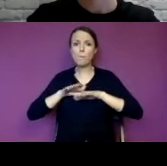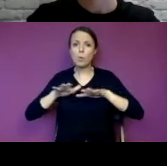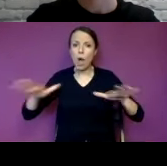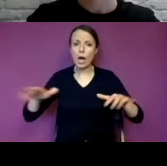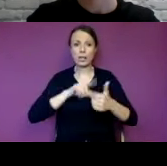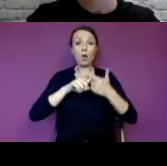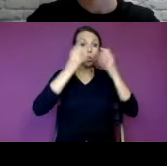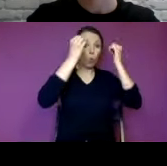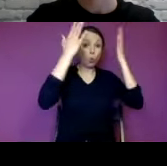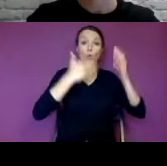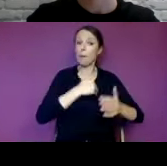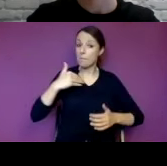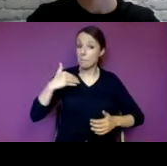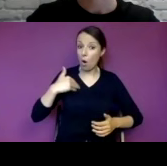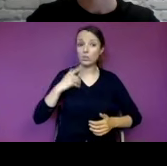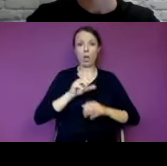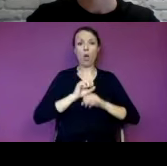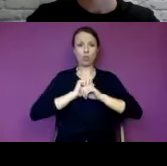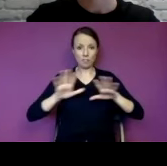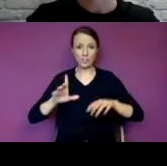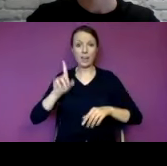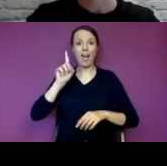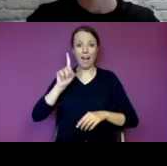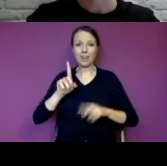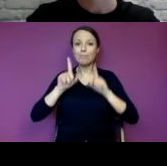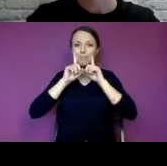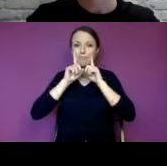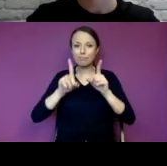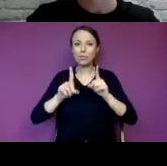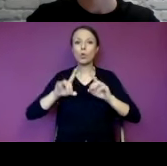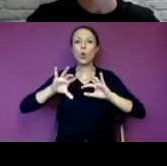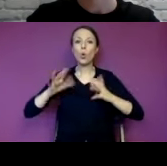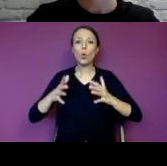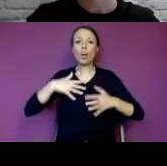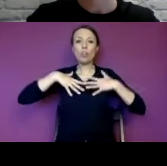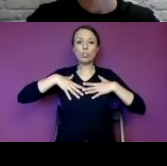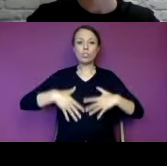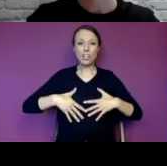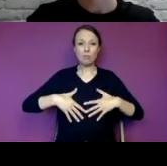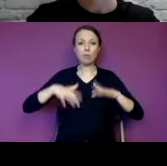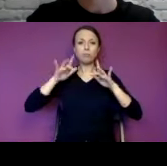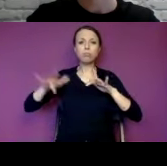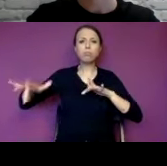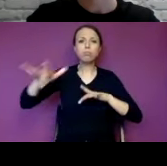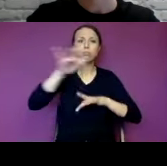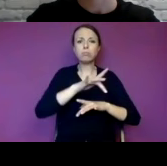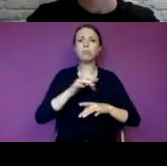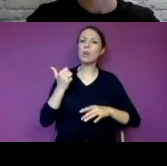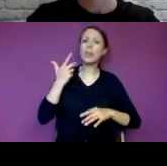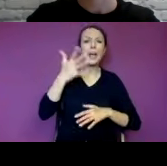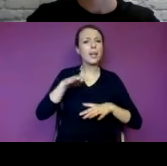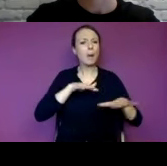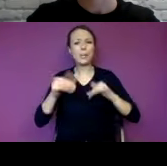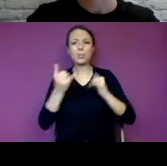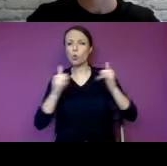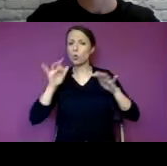polskiej, ale w rzeczywistości mówimy o rozbitych tożsamościach bardzo różnych miejsc, a przede wszystkim mam przekonanie